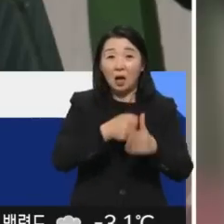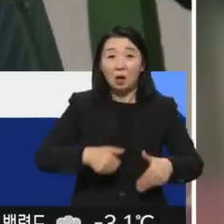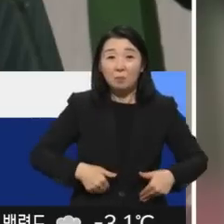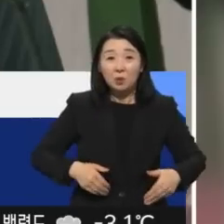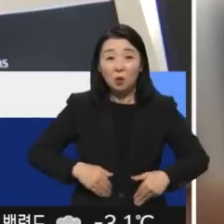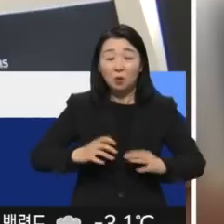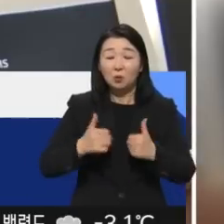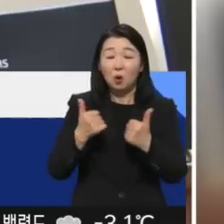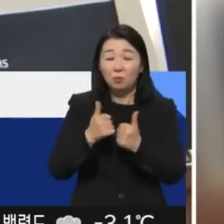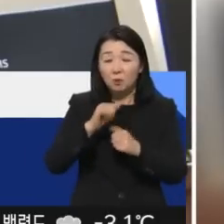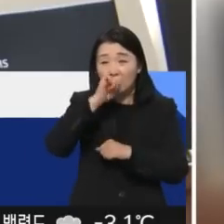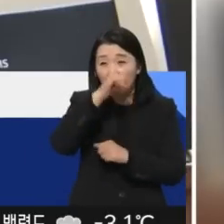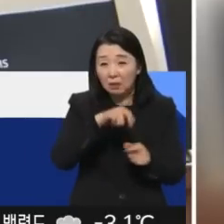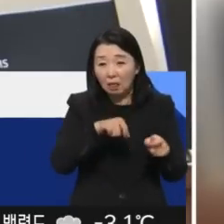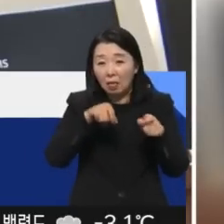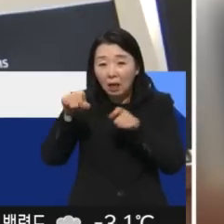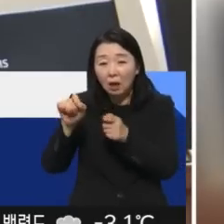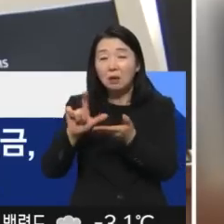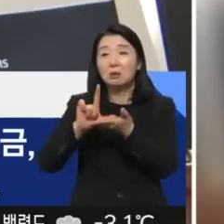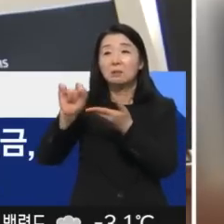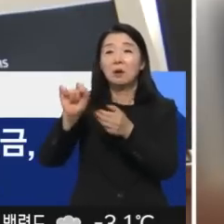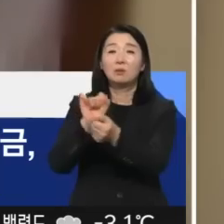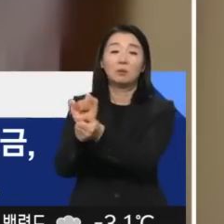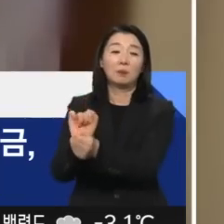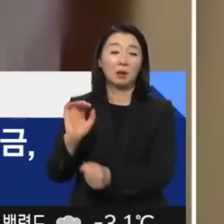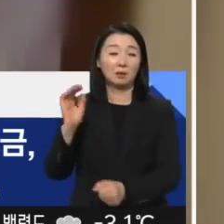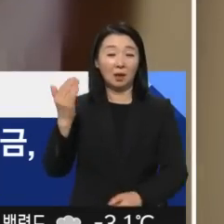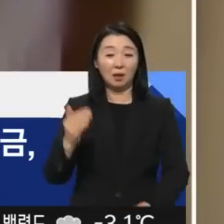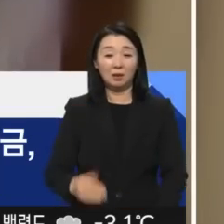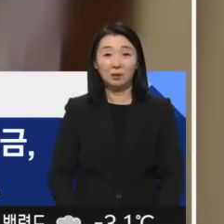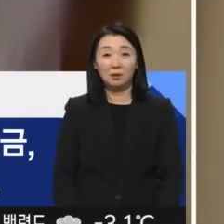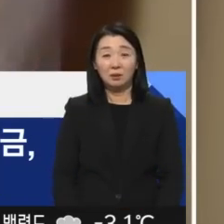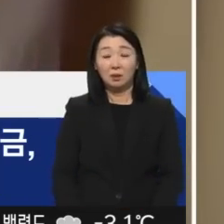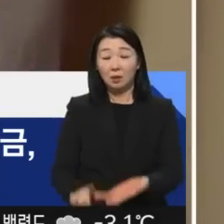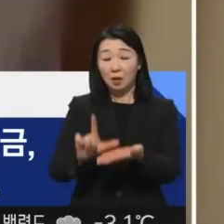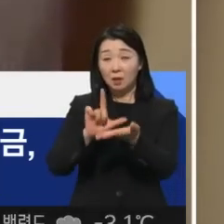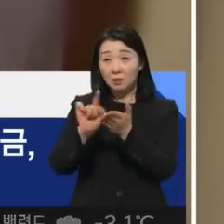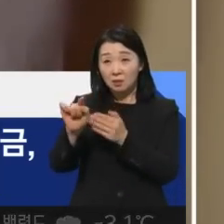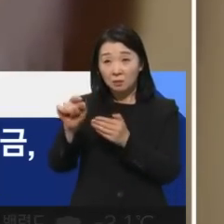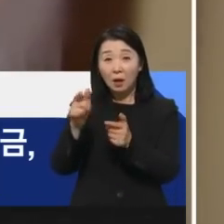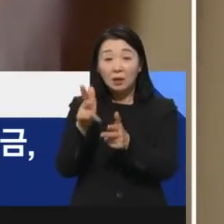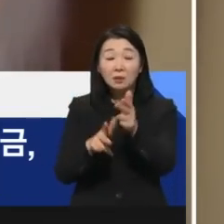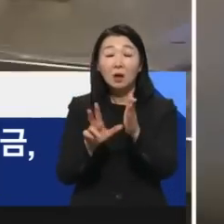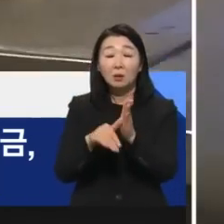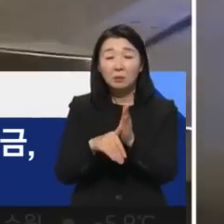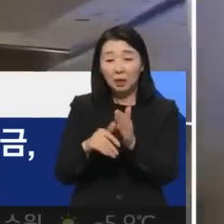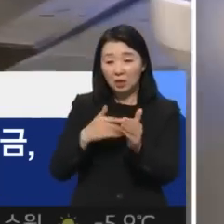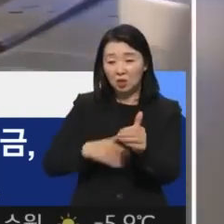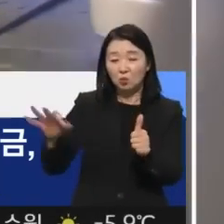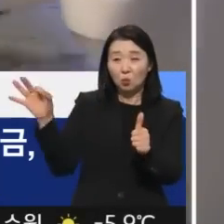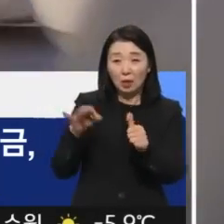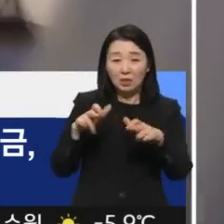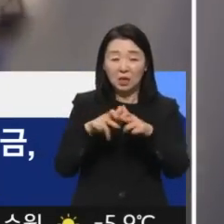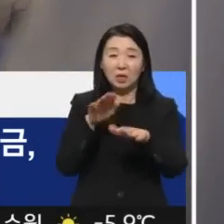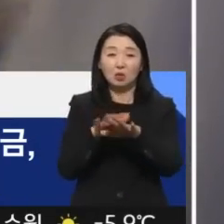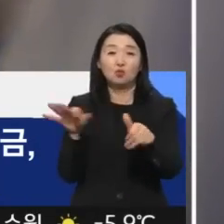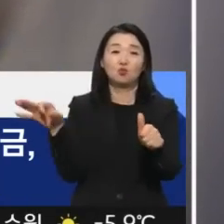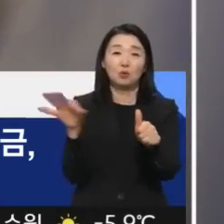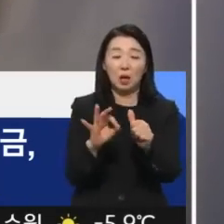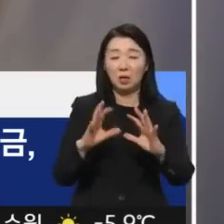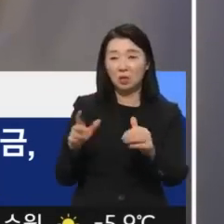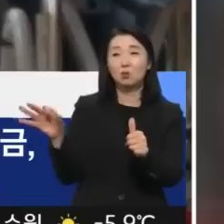처리가 늦어지면 연쇄적으로 영향을 받을 수밖에 없습니다. 지자체 사업 중 기초생활급여, 장애수당,